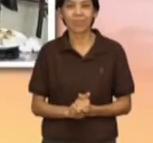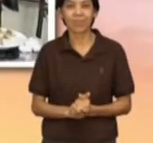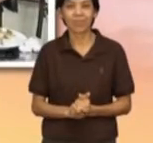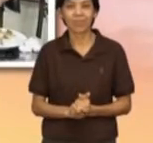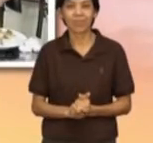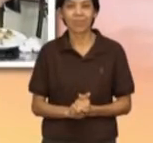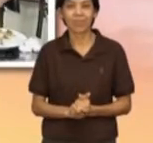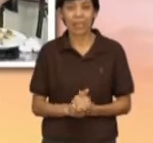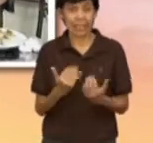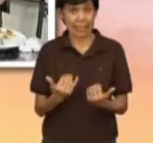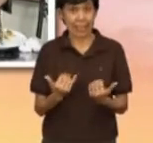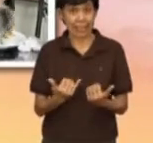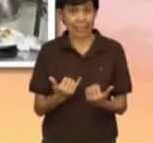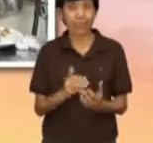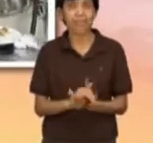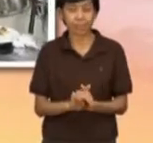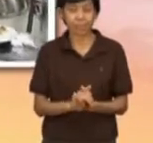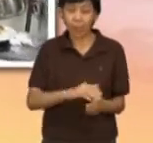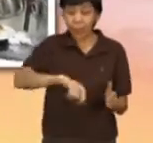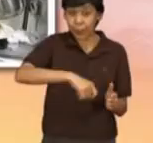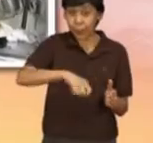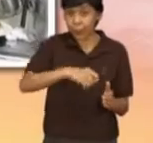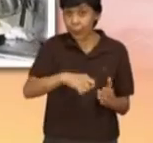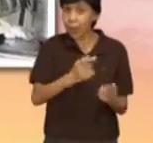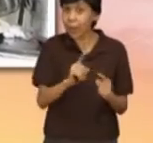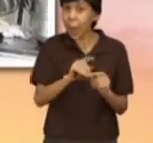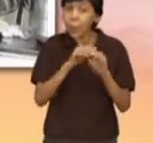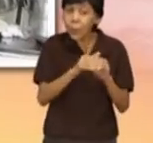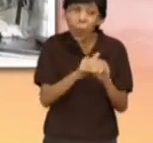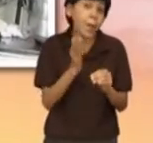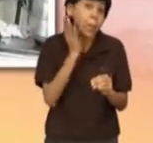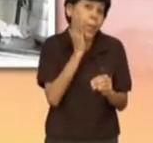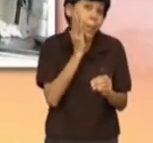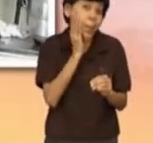์ น้ำกะทิที่เราคนไว้เมื่อสักครู่นี้กับแป้งเท้ายายม่อมนะคะ